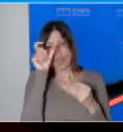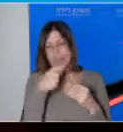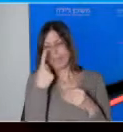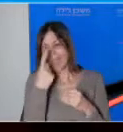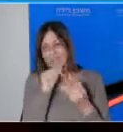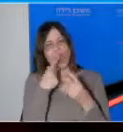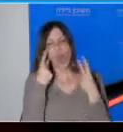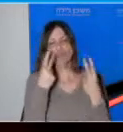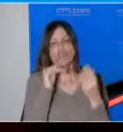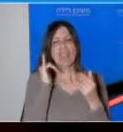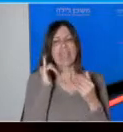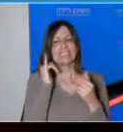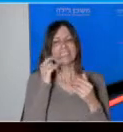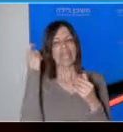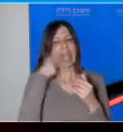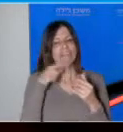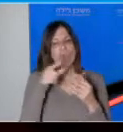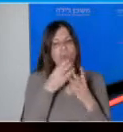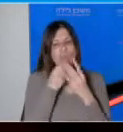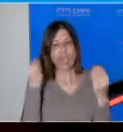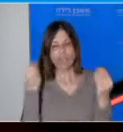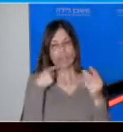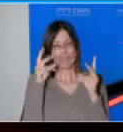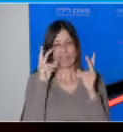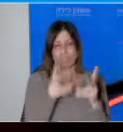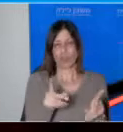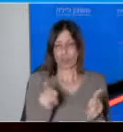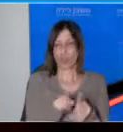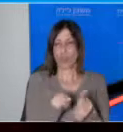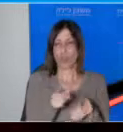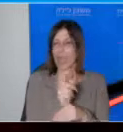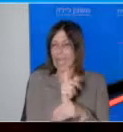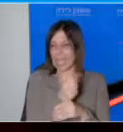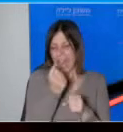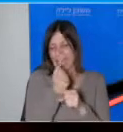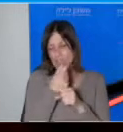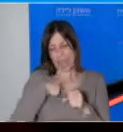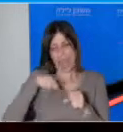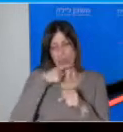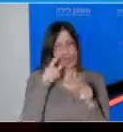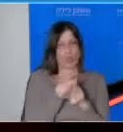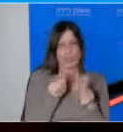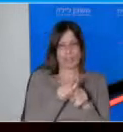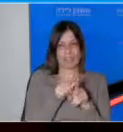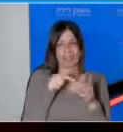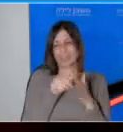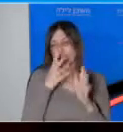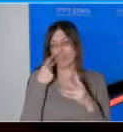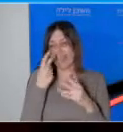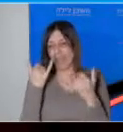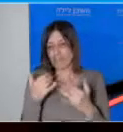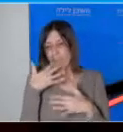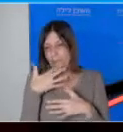משנה באיזו עבירה הוא נחשד, אפשרנו באותו הרגע לעשות לנו אותו דבר. כן, אודי, אתה... כי מה שכרגע כן. נראה